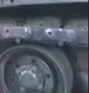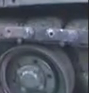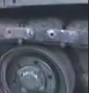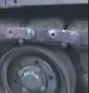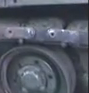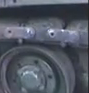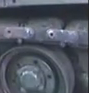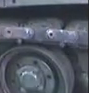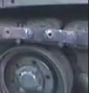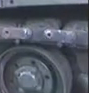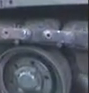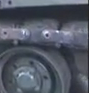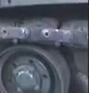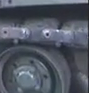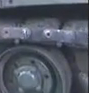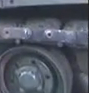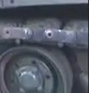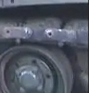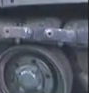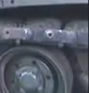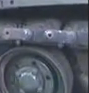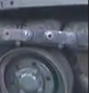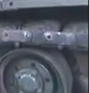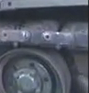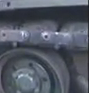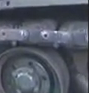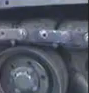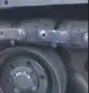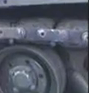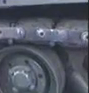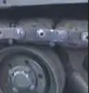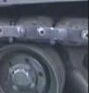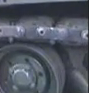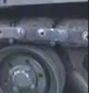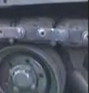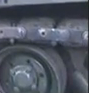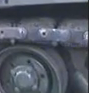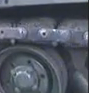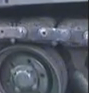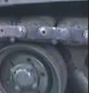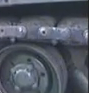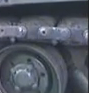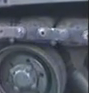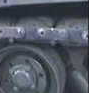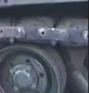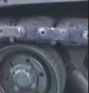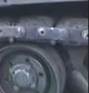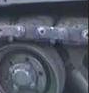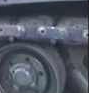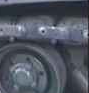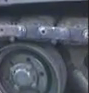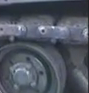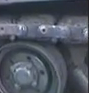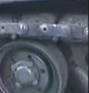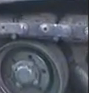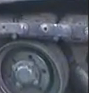วันนี้เราจะไปติดตามบรรยากาศกองกำลังเฉพาะกิจ980ไทยดาฟูให้การต้อนรับคณะชุดตรวจความพร้อมด้านยุทธุปก